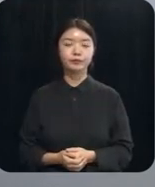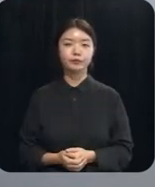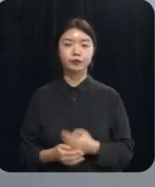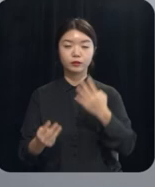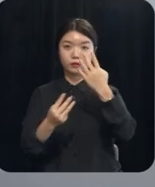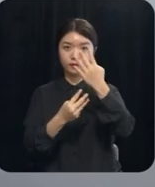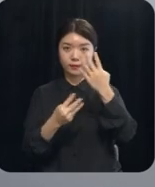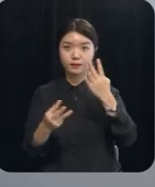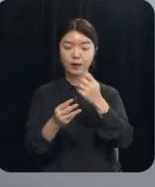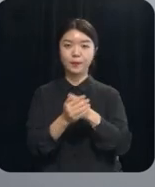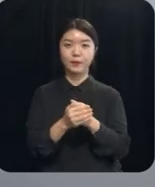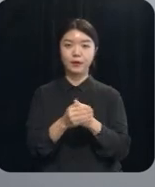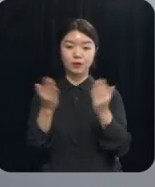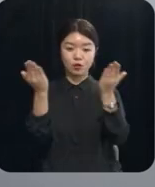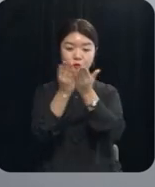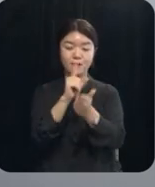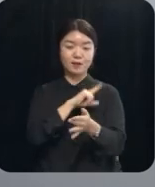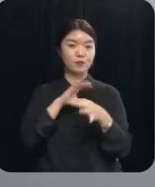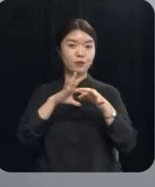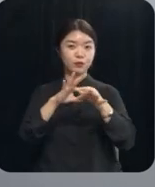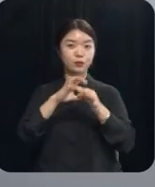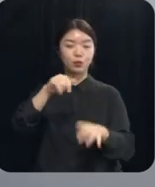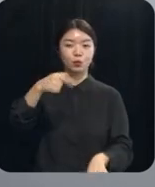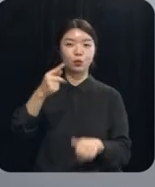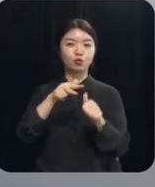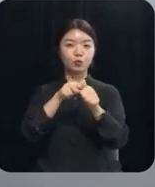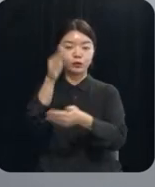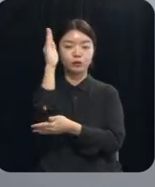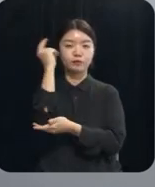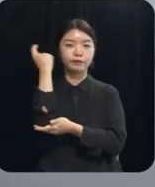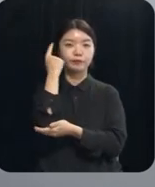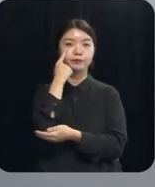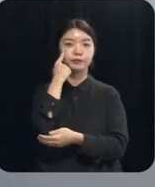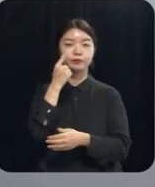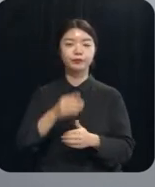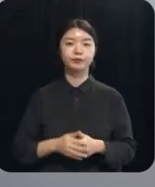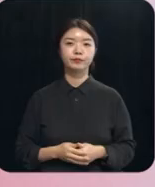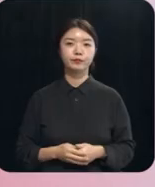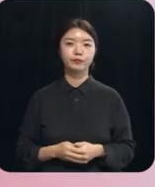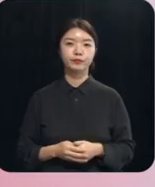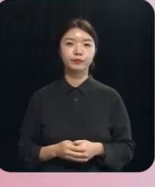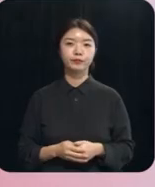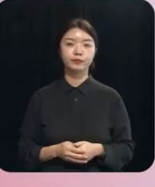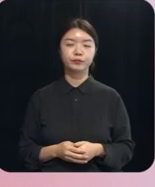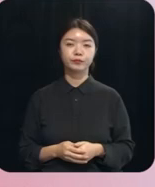4.3 정명 관련해서 고기철 후보의 이야기 듣겠습니다. 네.